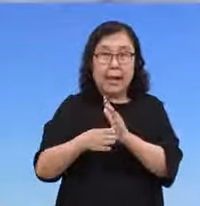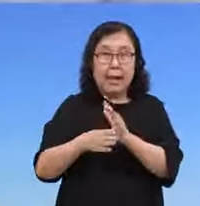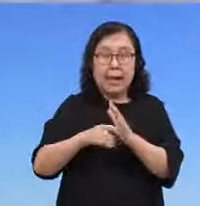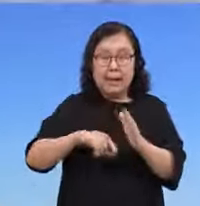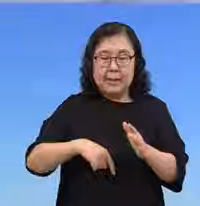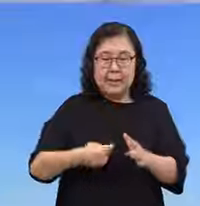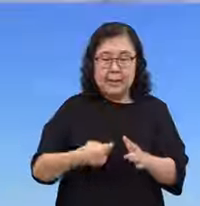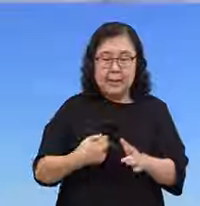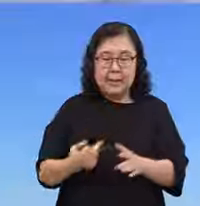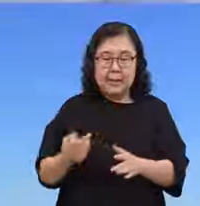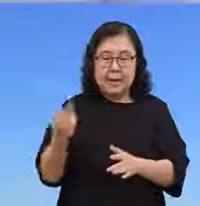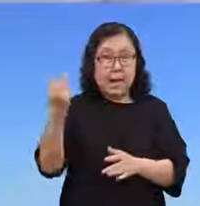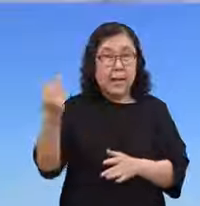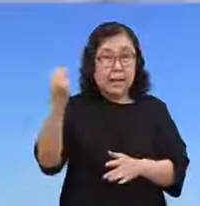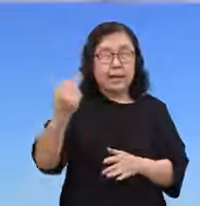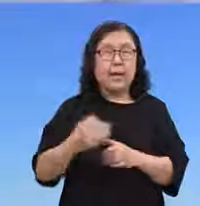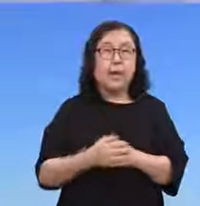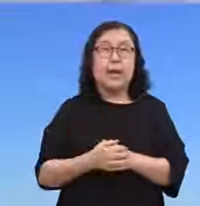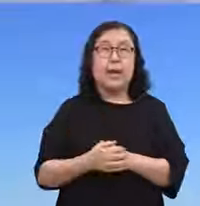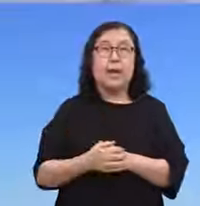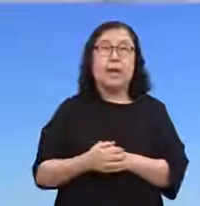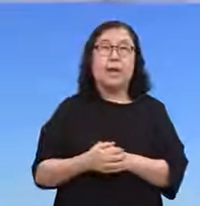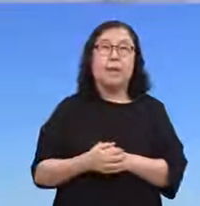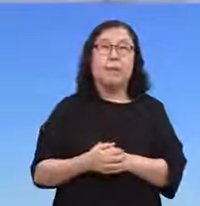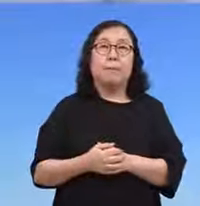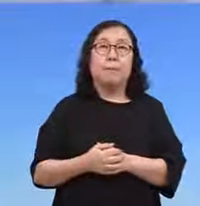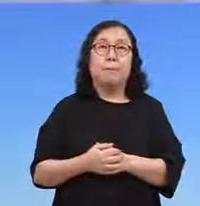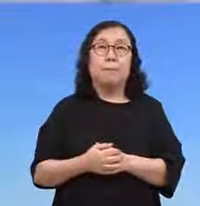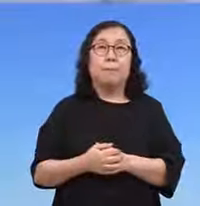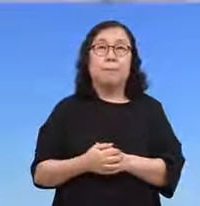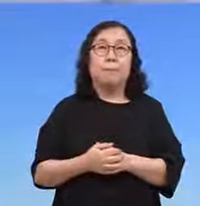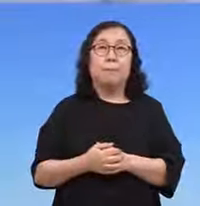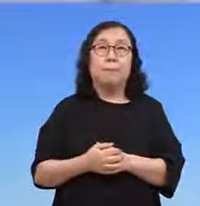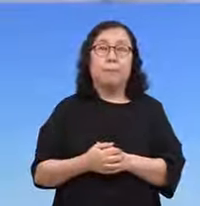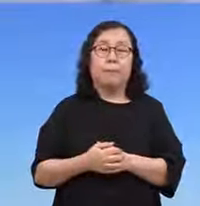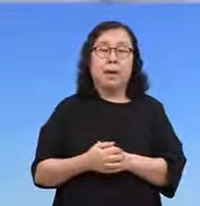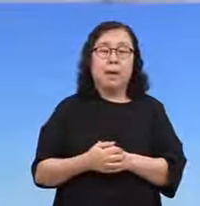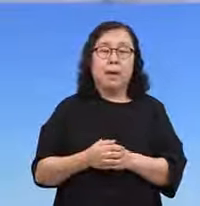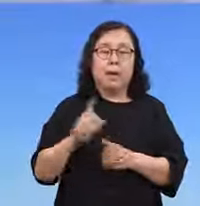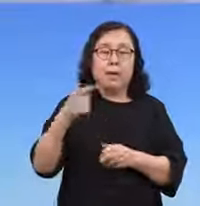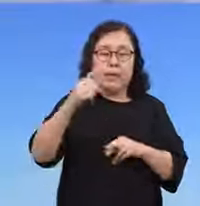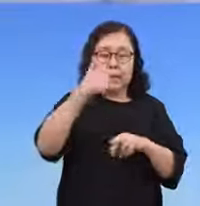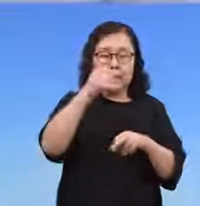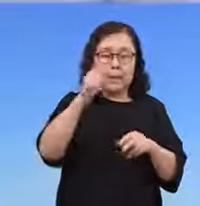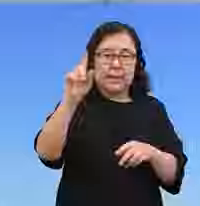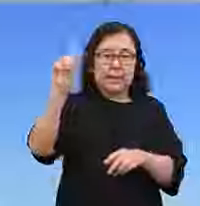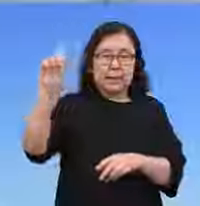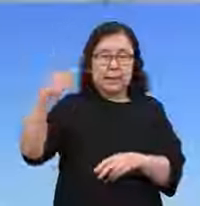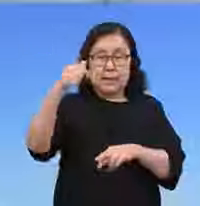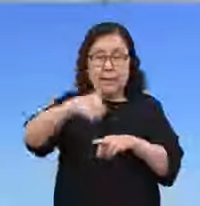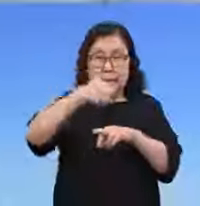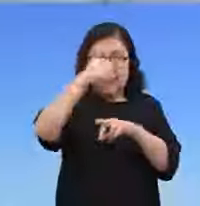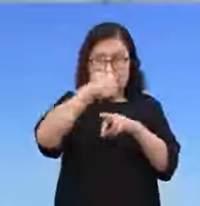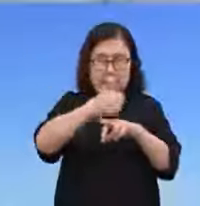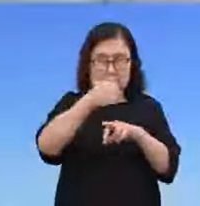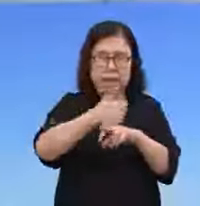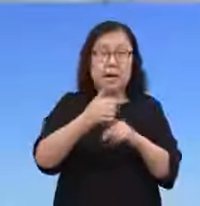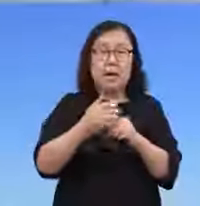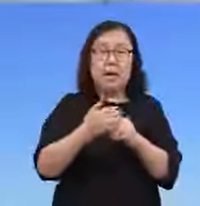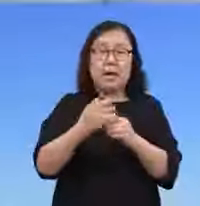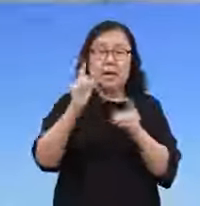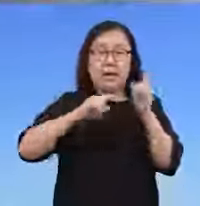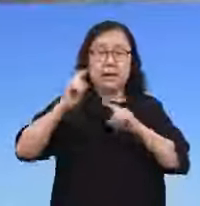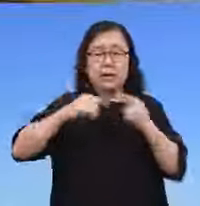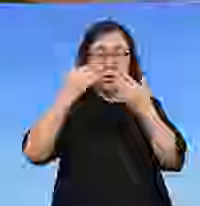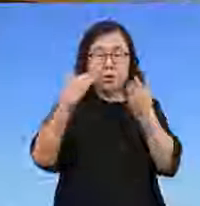과정에서 자기 형, 그 친형입니다. 자기 형이 있을 수 없는 상처를 다윗에게 줍니다. 그게 사무엘상